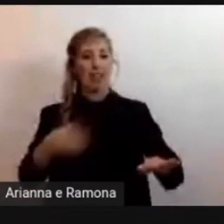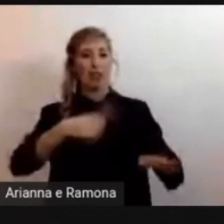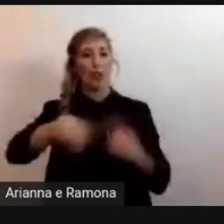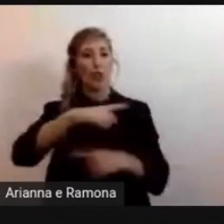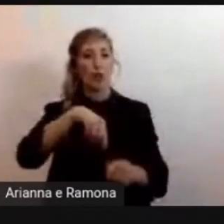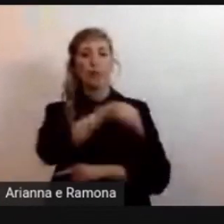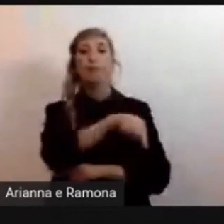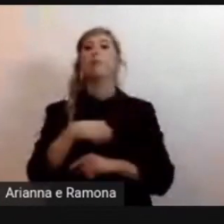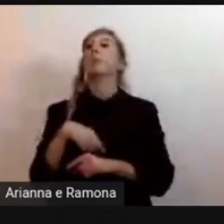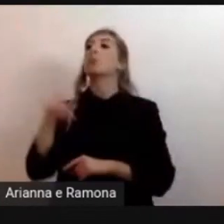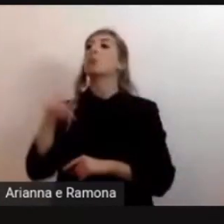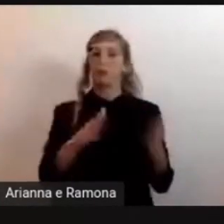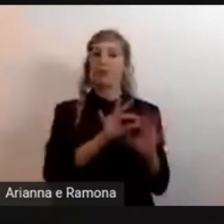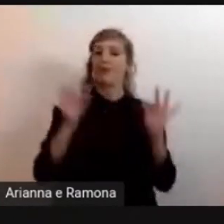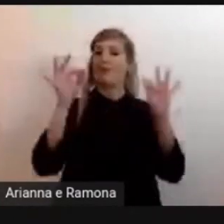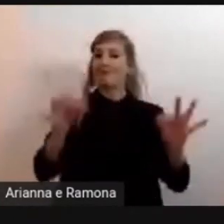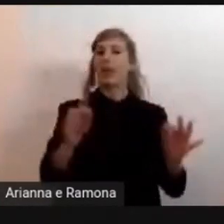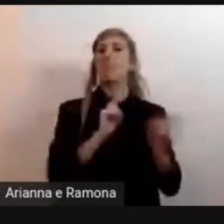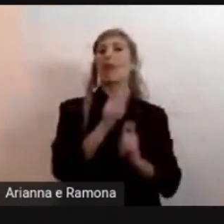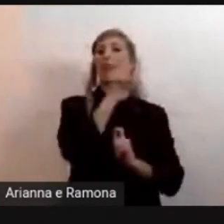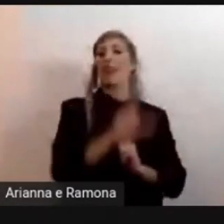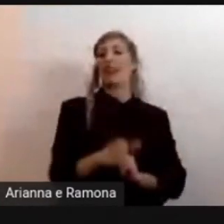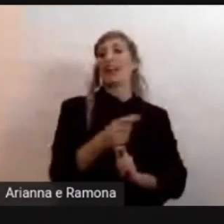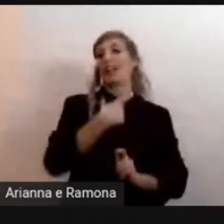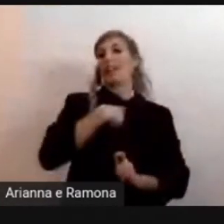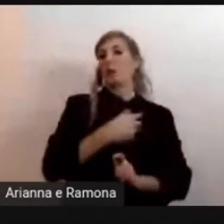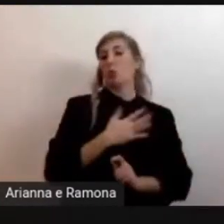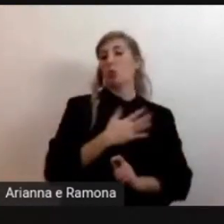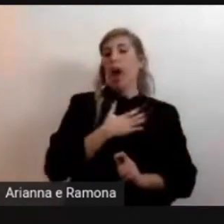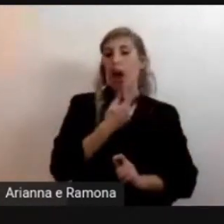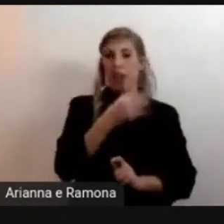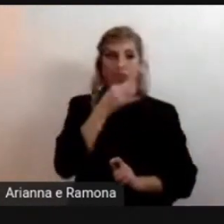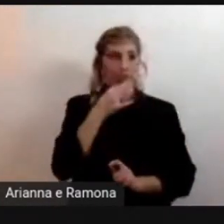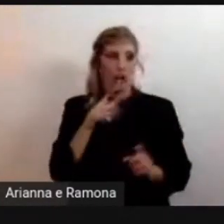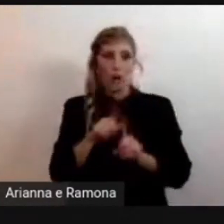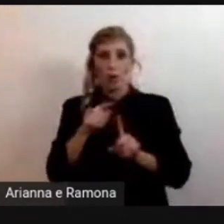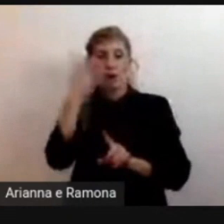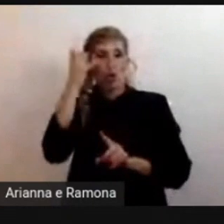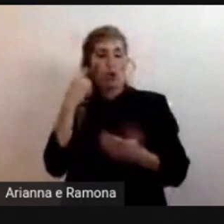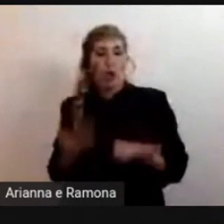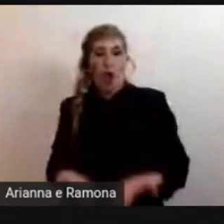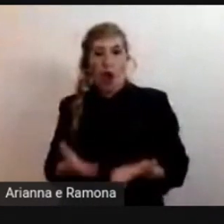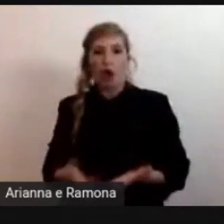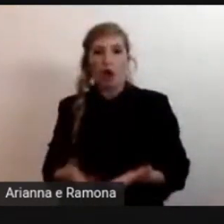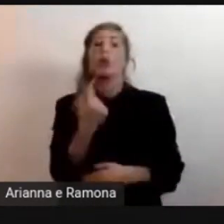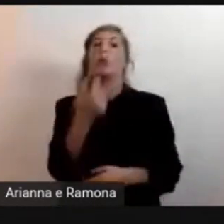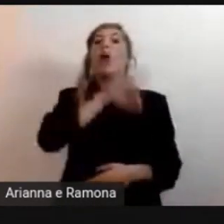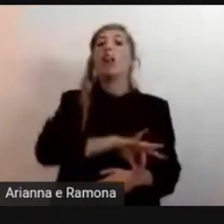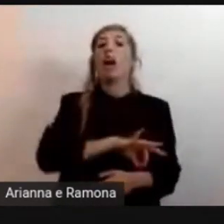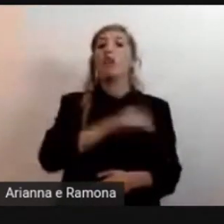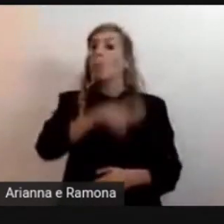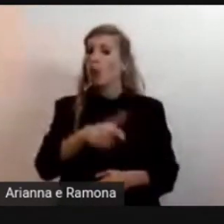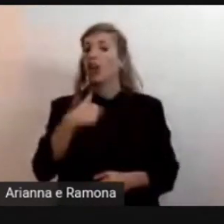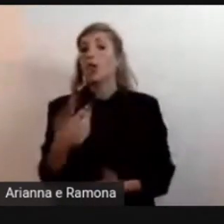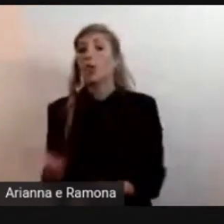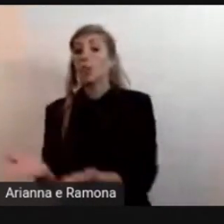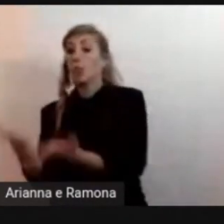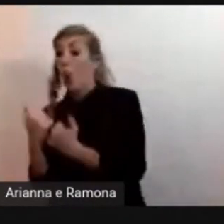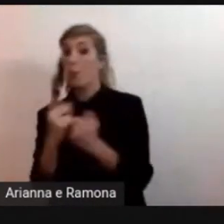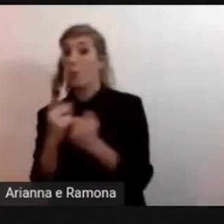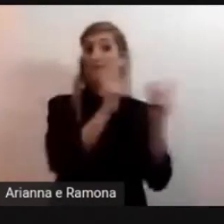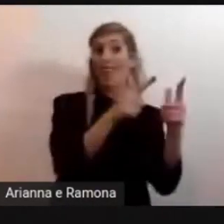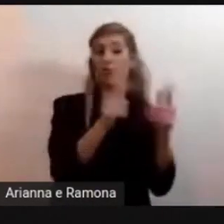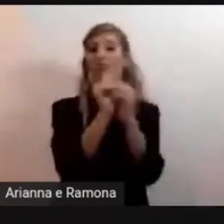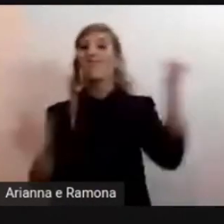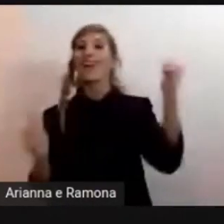il mercato individuale nel senso moderno del termine che guadagna sulla differenza di prezzo tra ciò che acquista è ciò